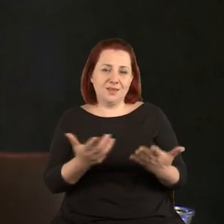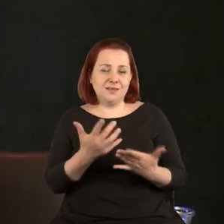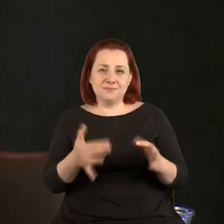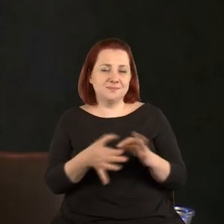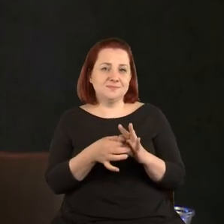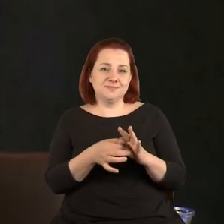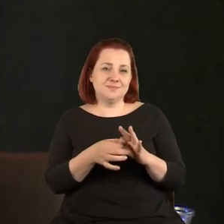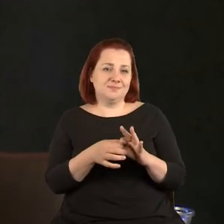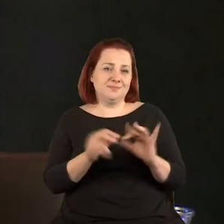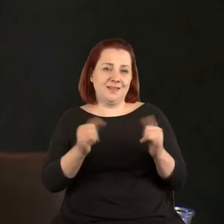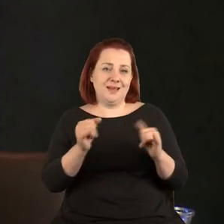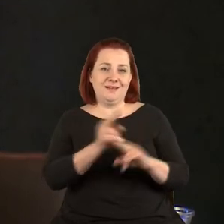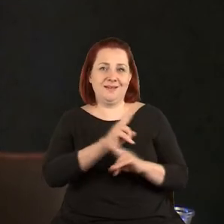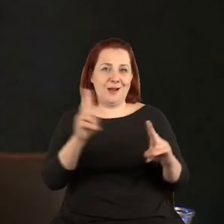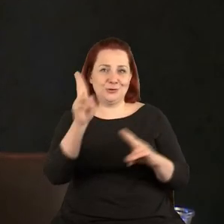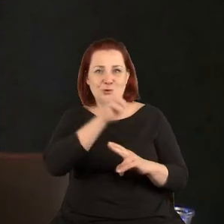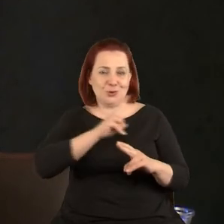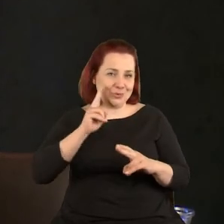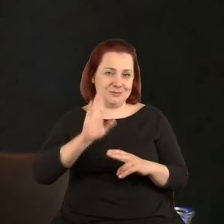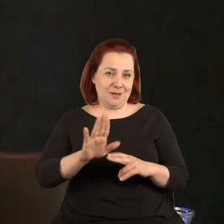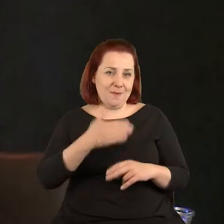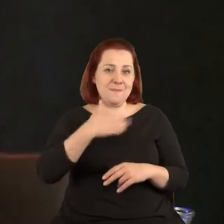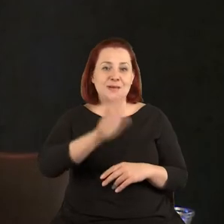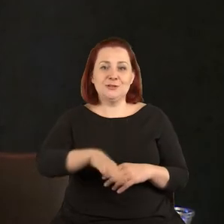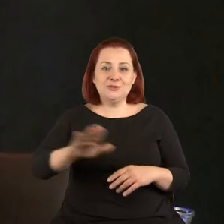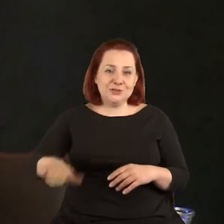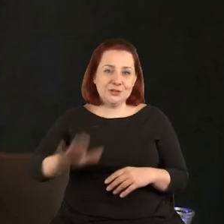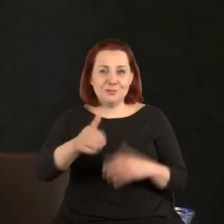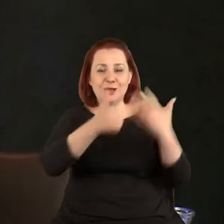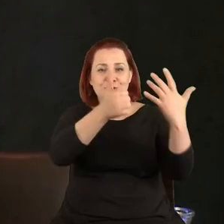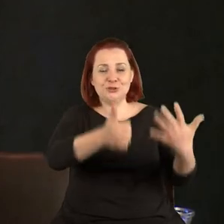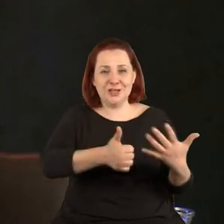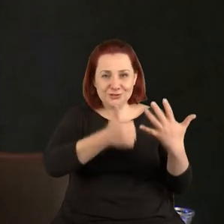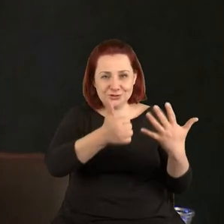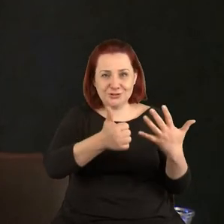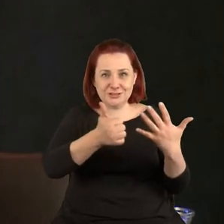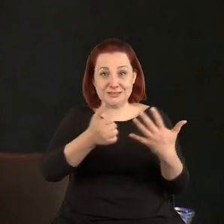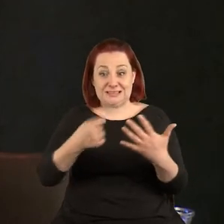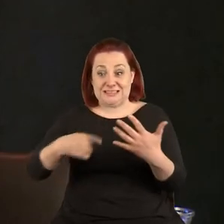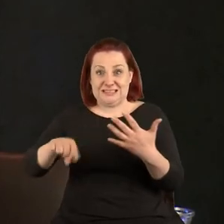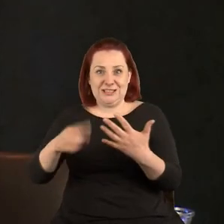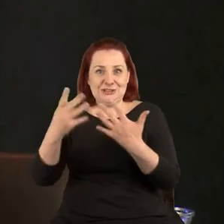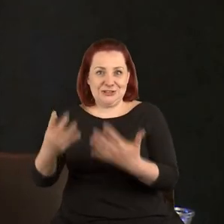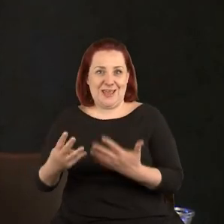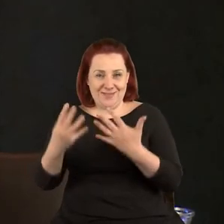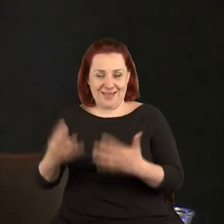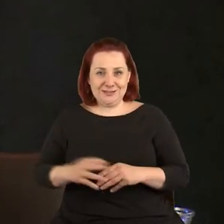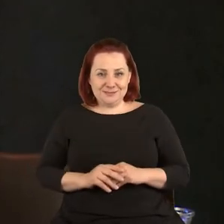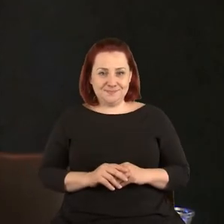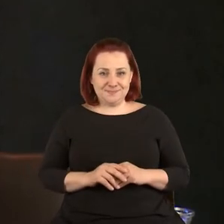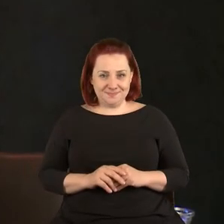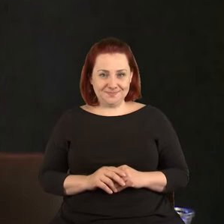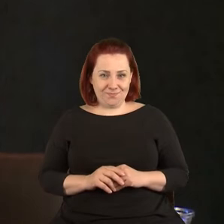co każdy rodzic ma, bo mam takie dzieciaki, które mają lat 6 i za chwilę 9. No i to jest